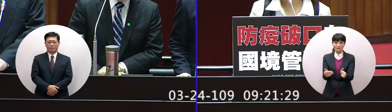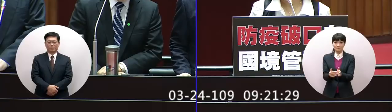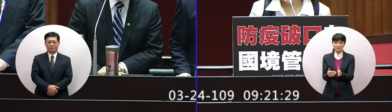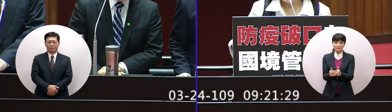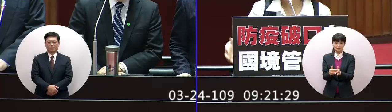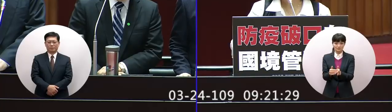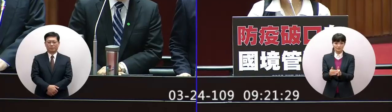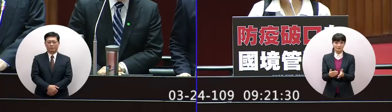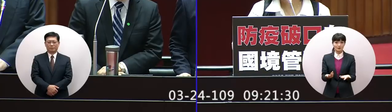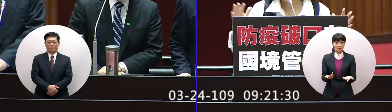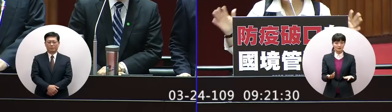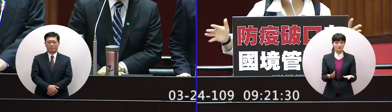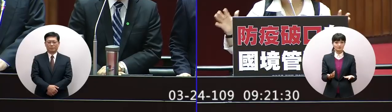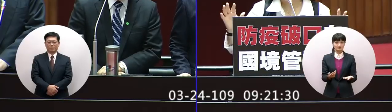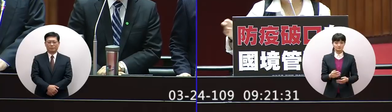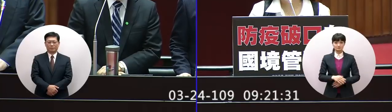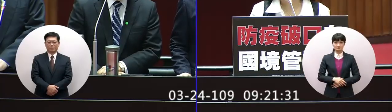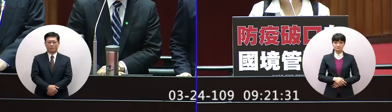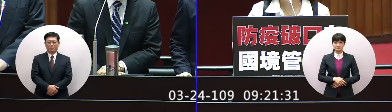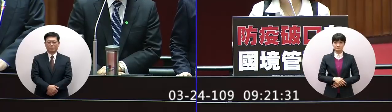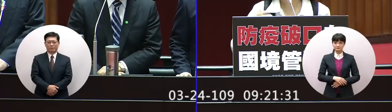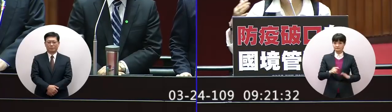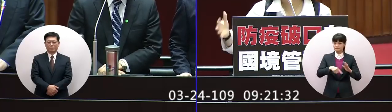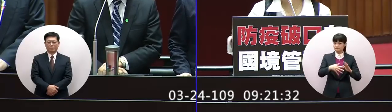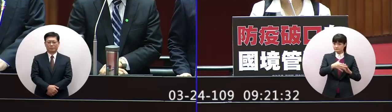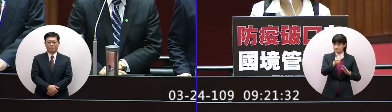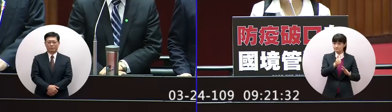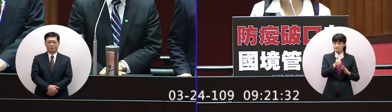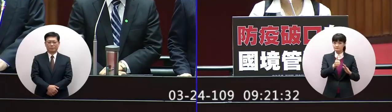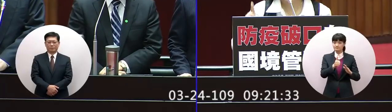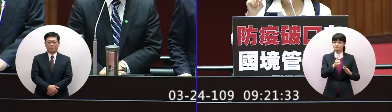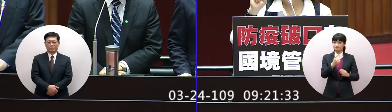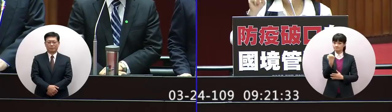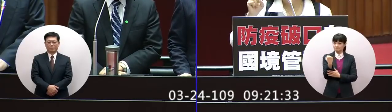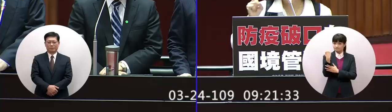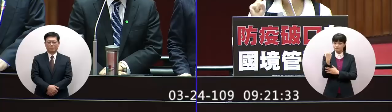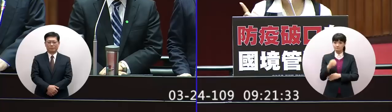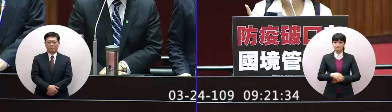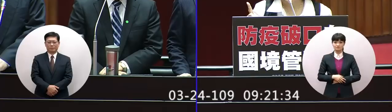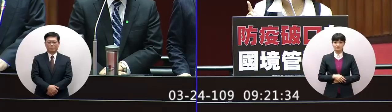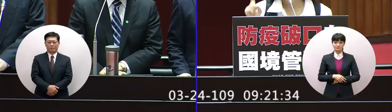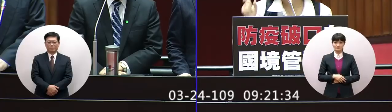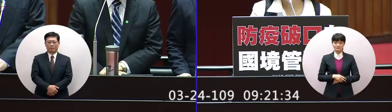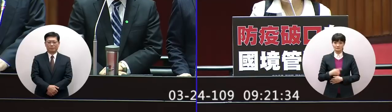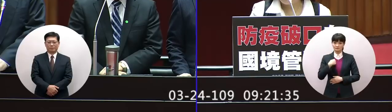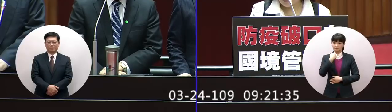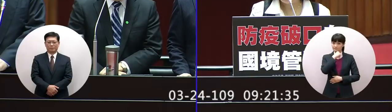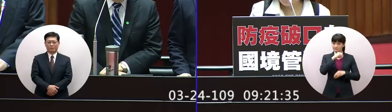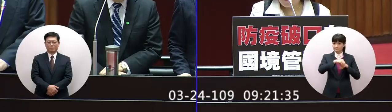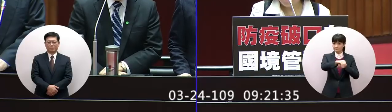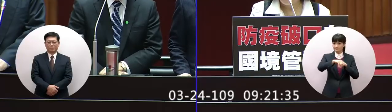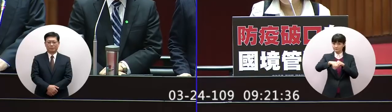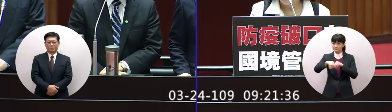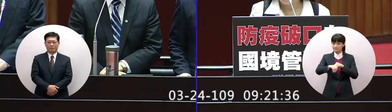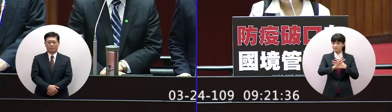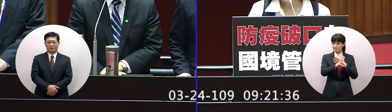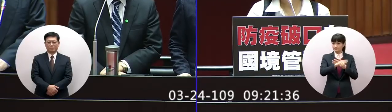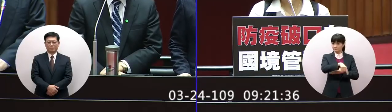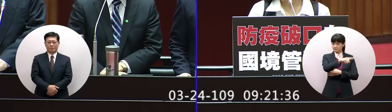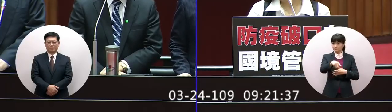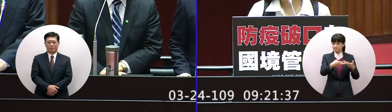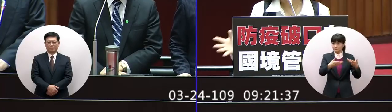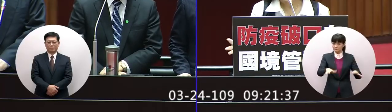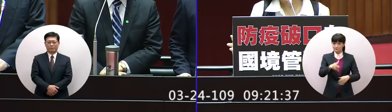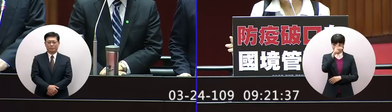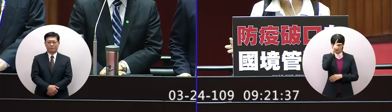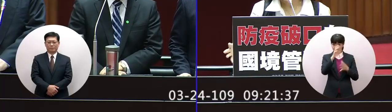始的支持，我们现在在世界很多我们驻外的使馆之中，我们有警察联络官啊，